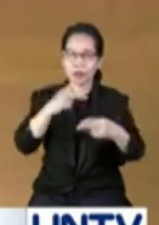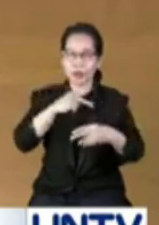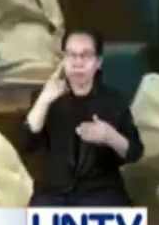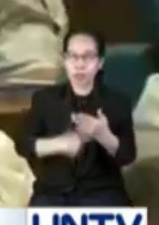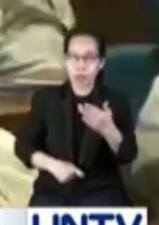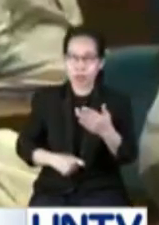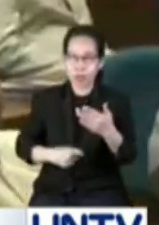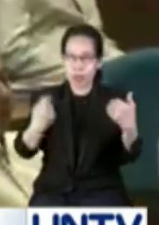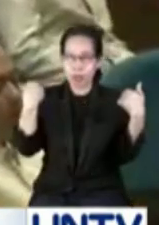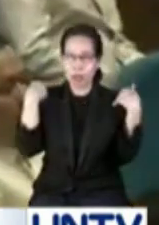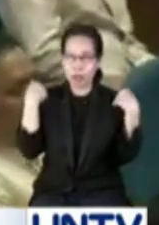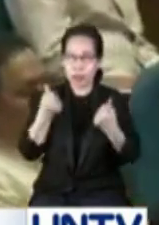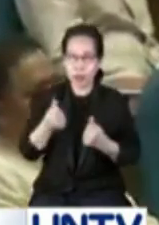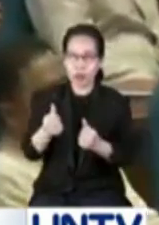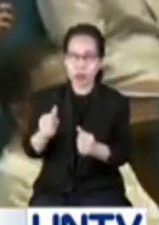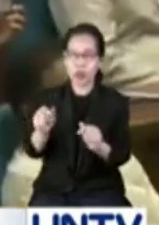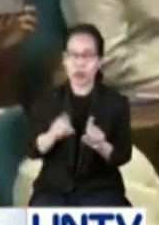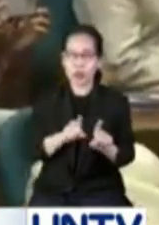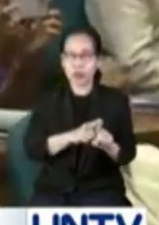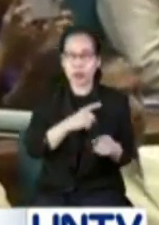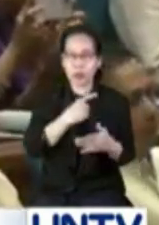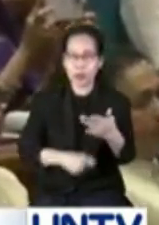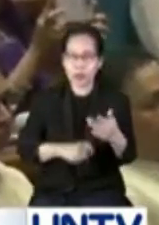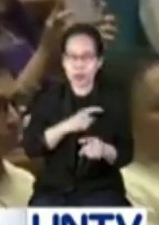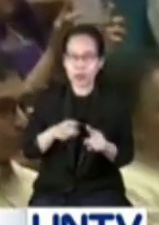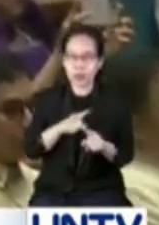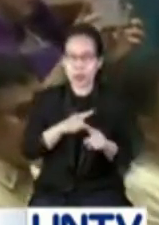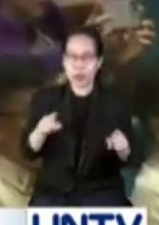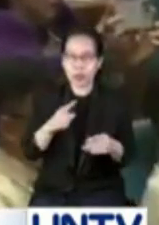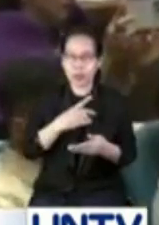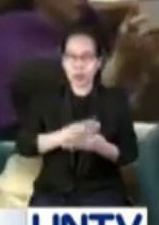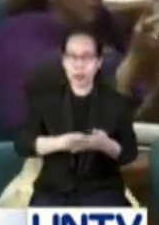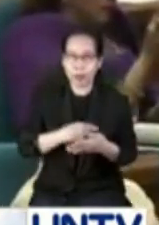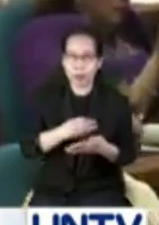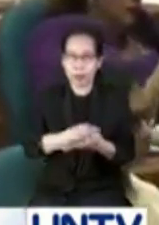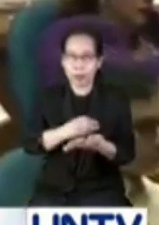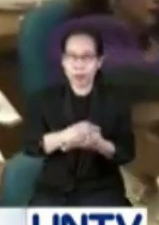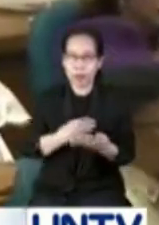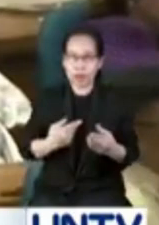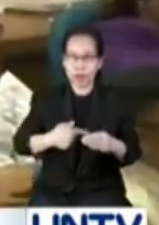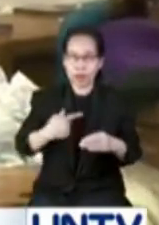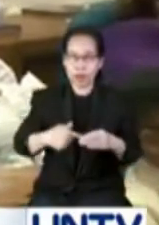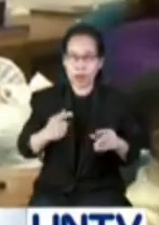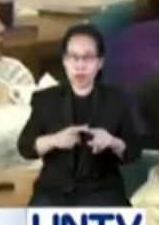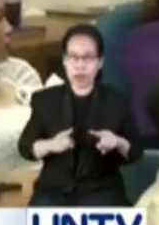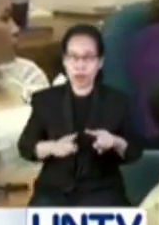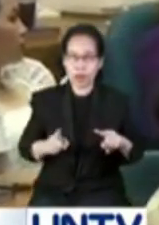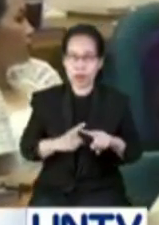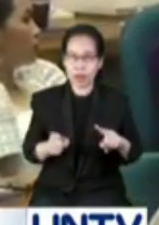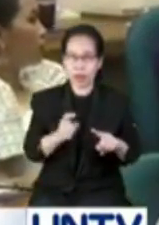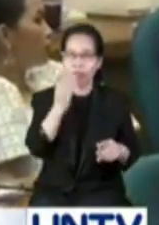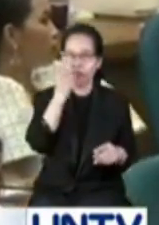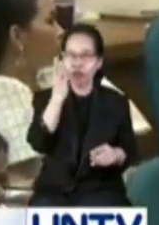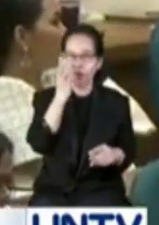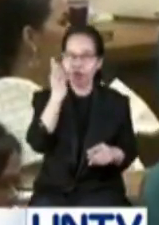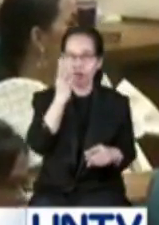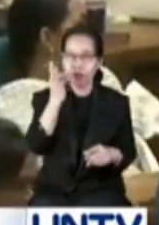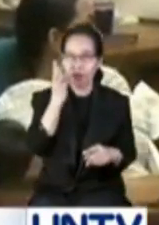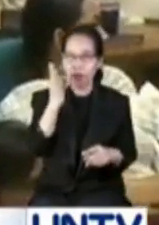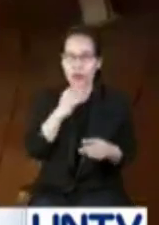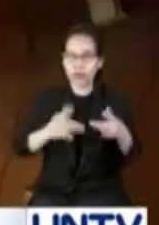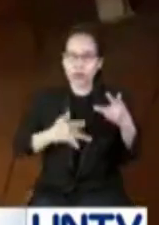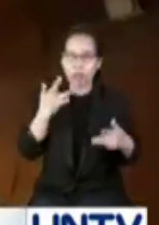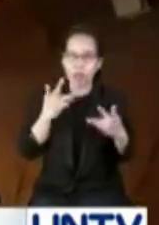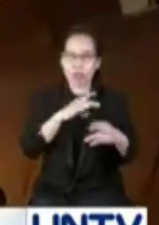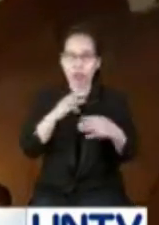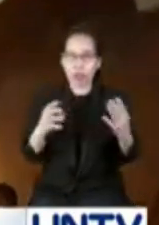na rin ang presyo ng iba't ibang bilihin, ang gasolina, ang kuryente at ang pagkain. Ramdam sa buong daigdig, pati